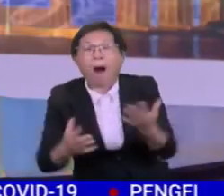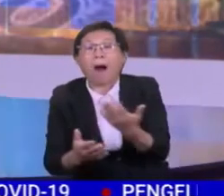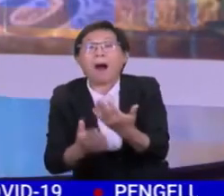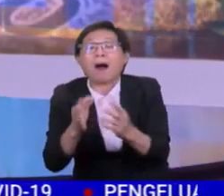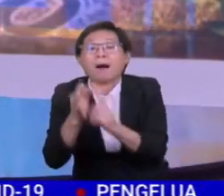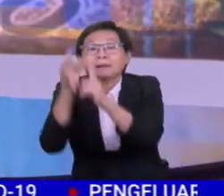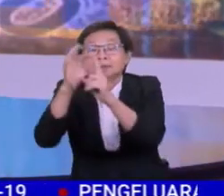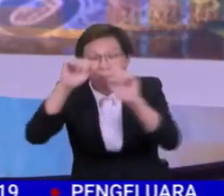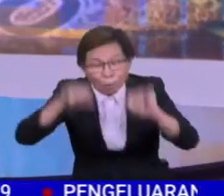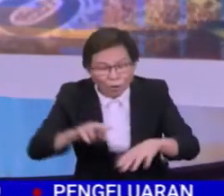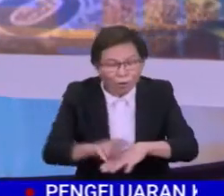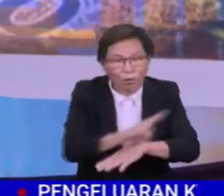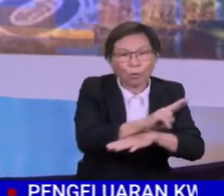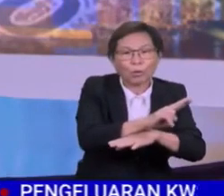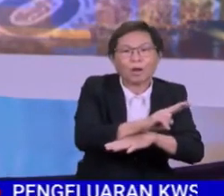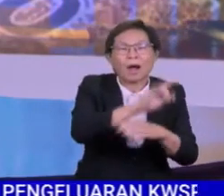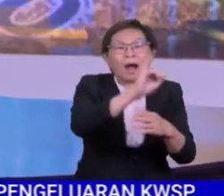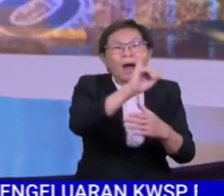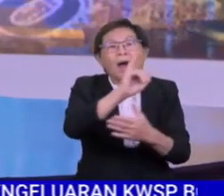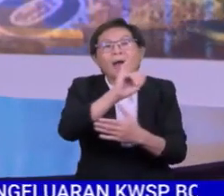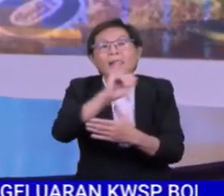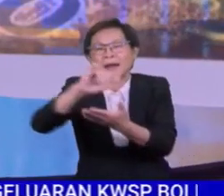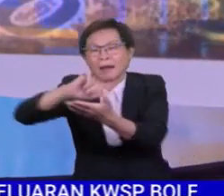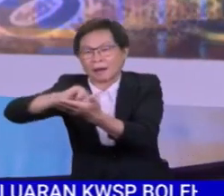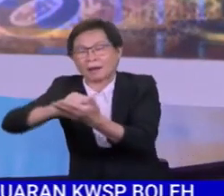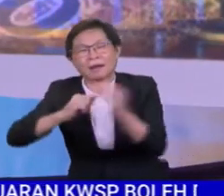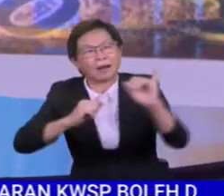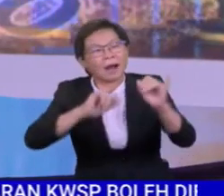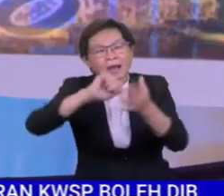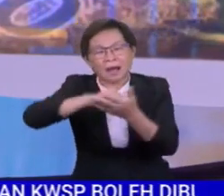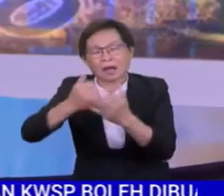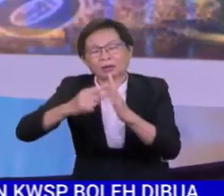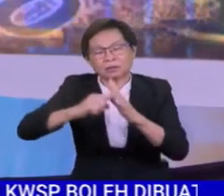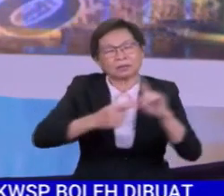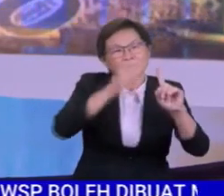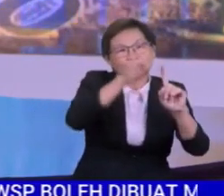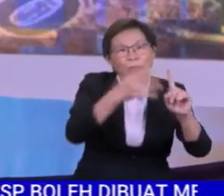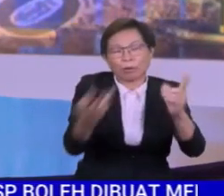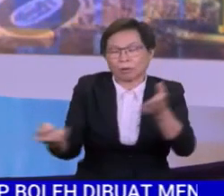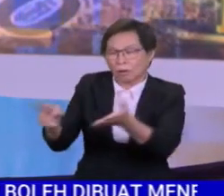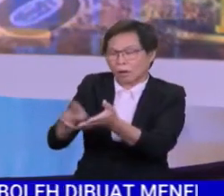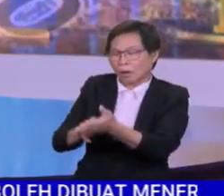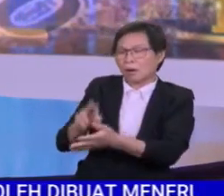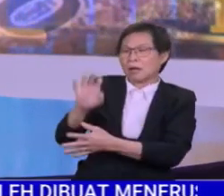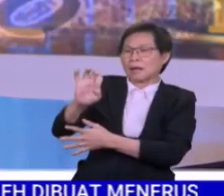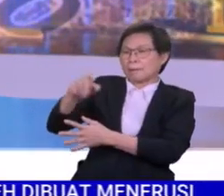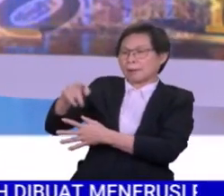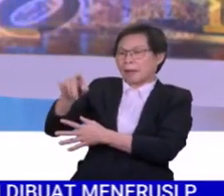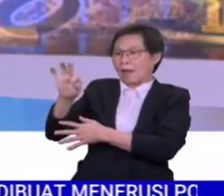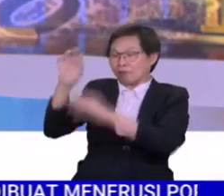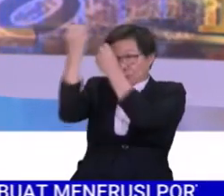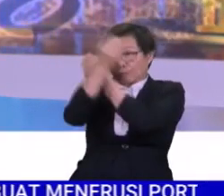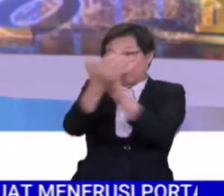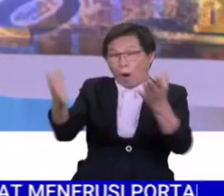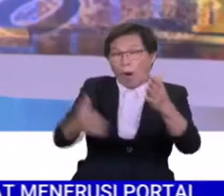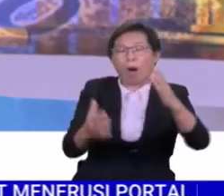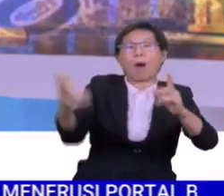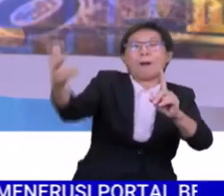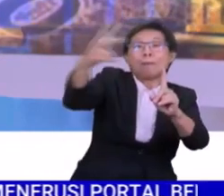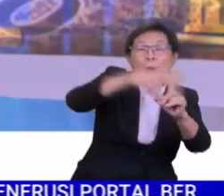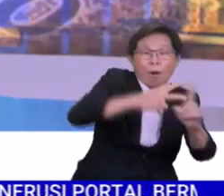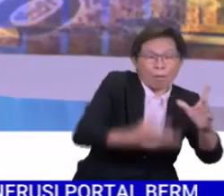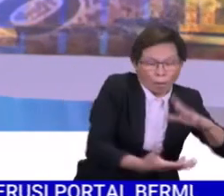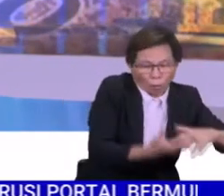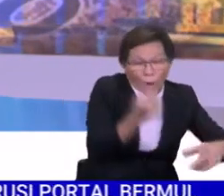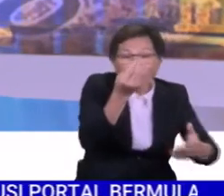melalui aplikasi mudah aliaune bermula 1april kenyataan C12 memaklumkan permohonan pengeluaran dan